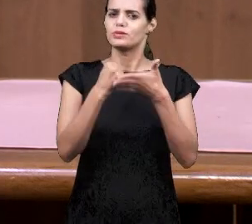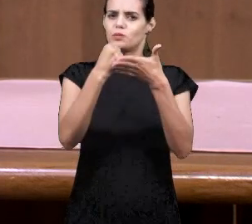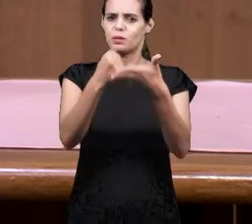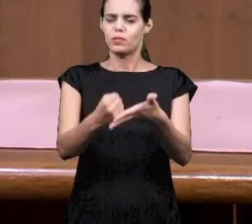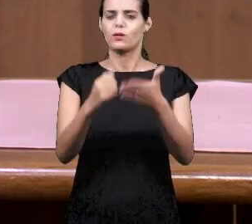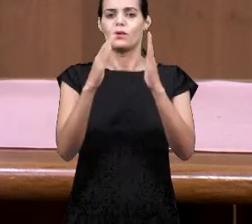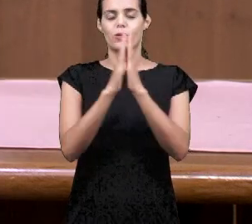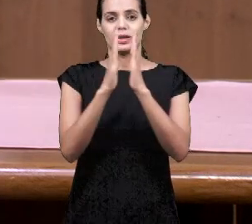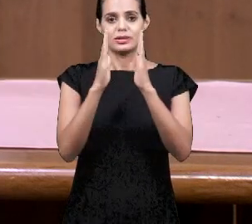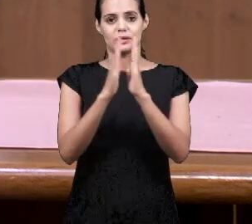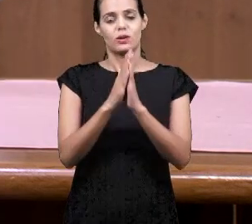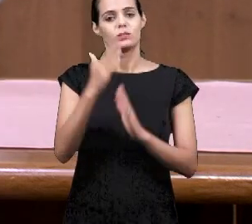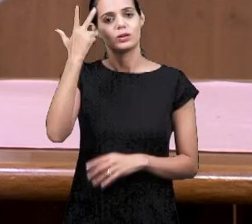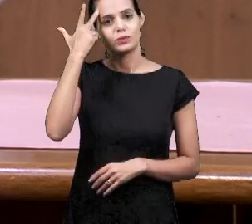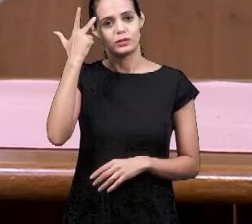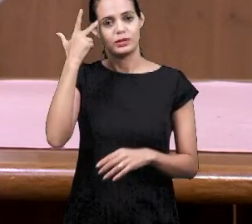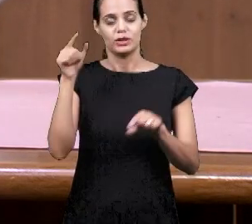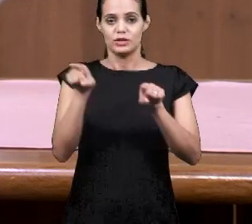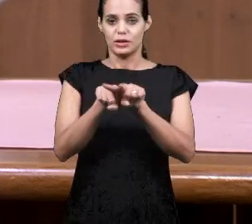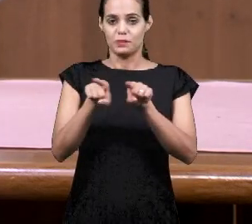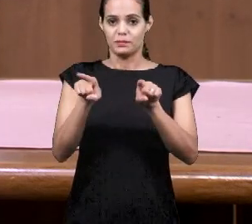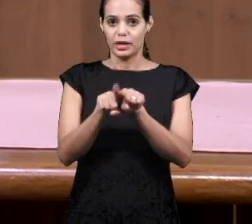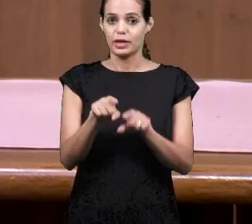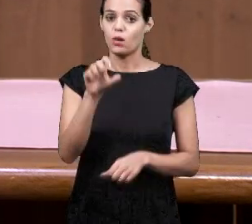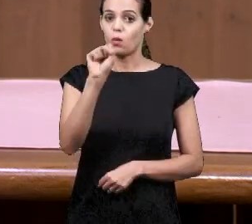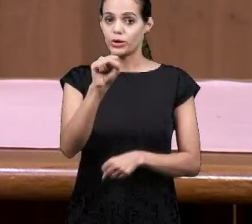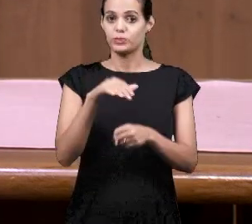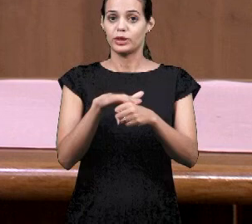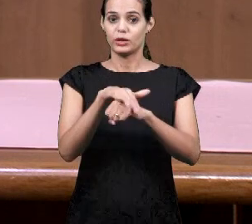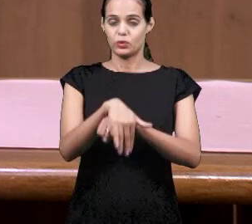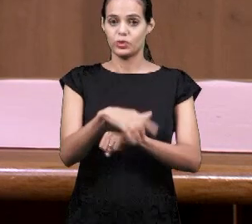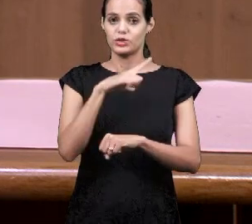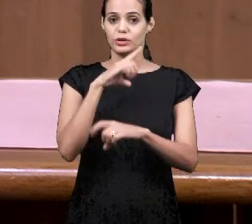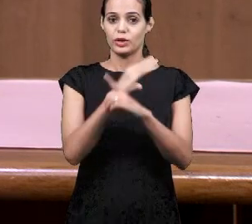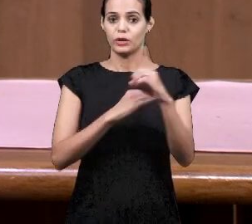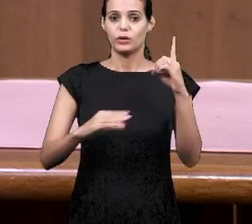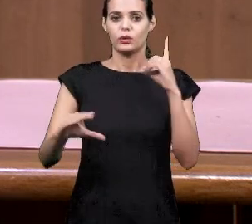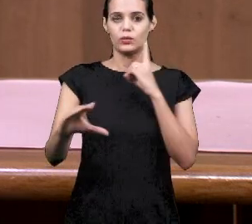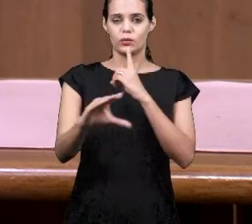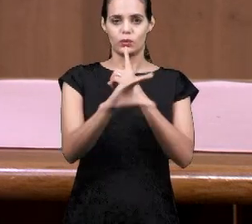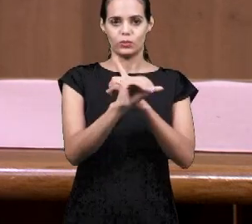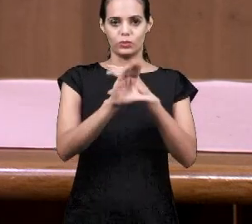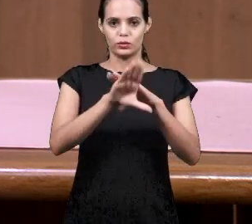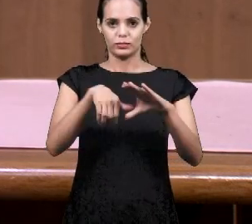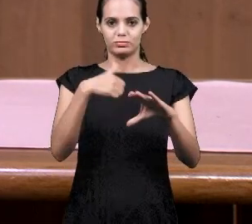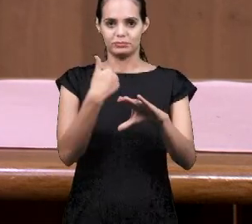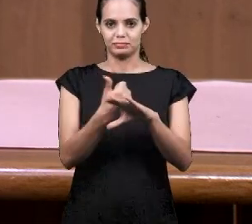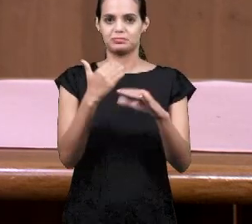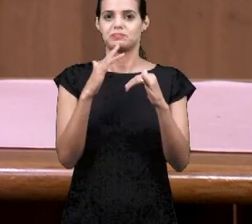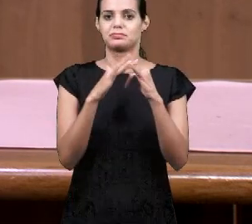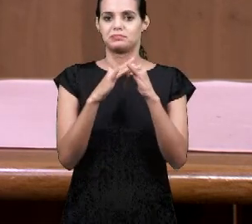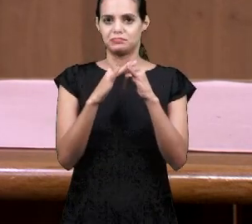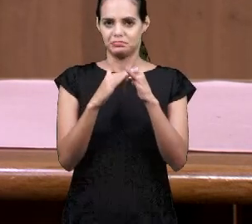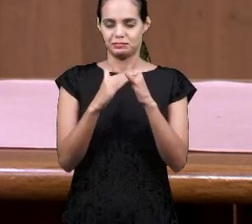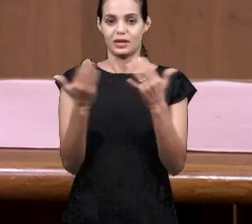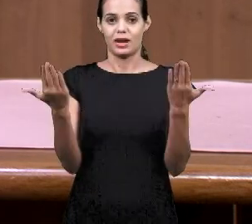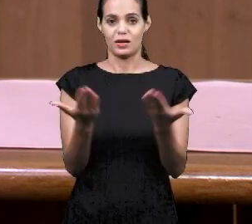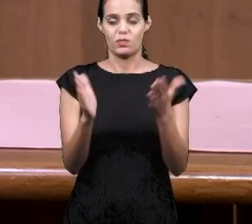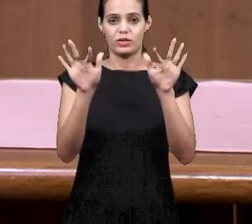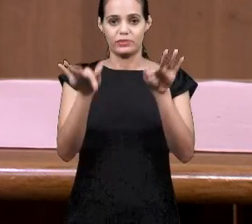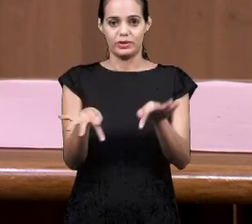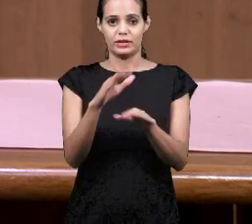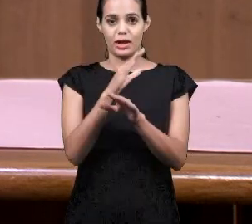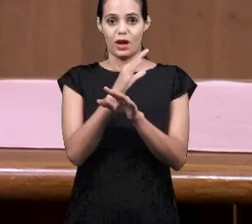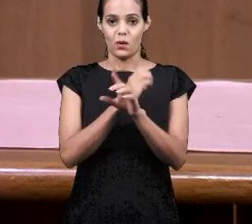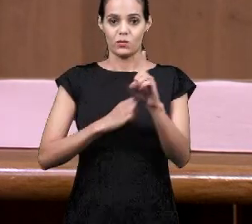Et naturellement, à 20h, la transmission du culte du soir par notre canal YouTube. Nous arrivons donc à la fin de l'école biblique dominicale.